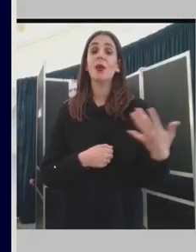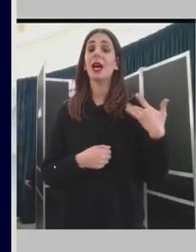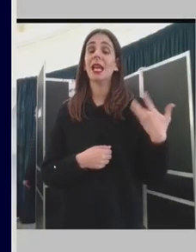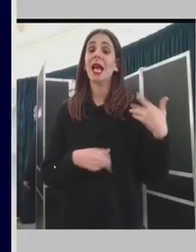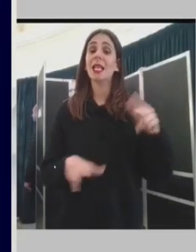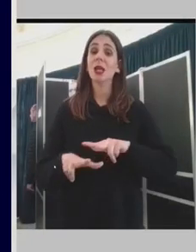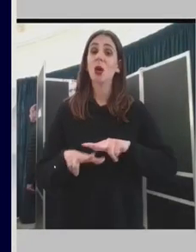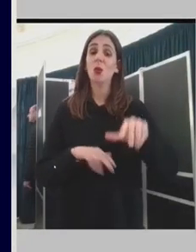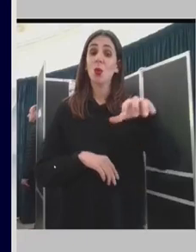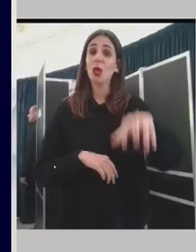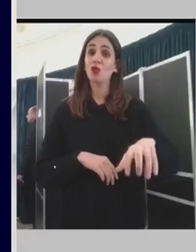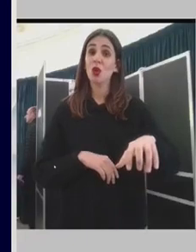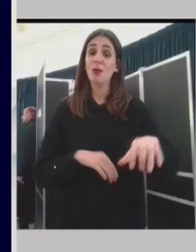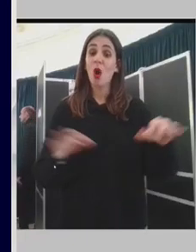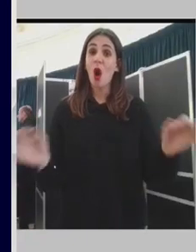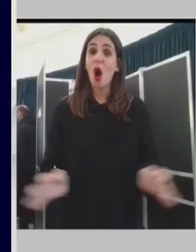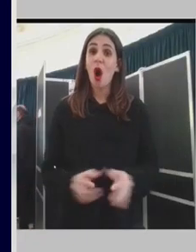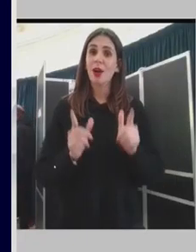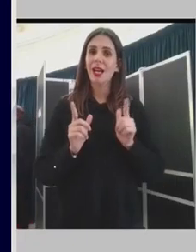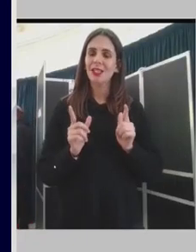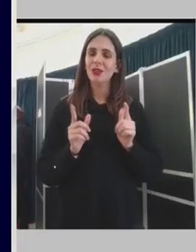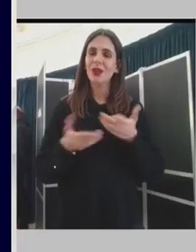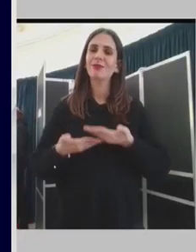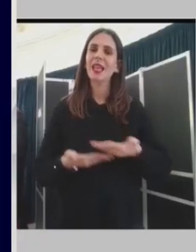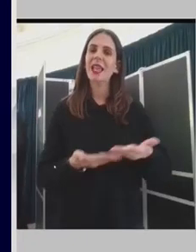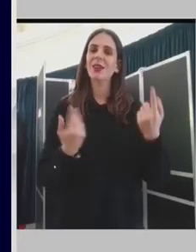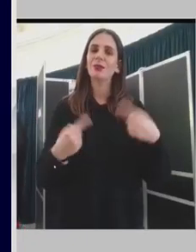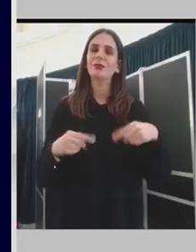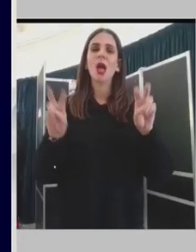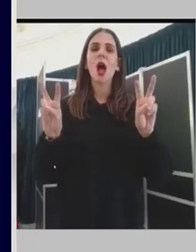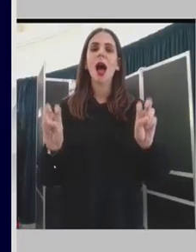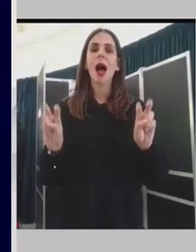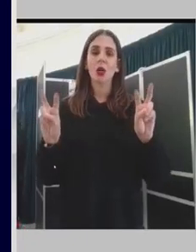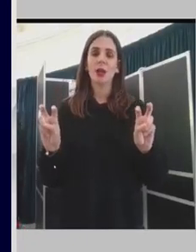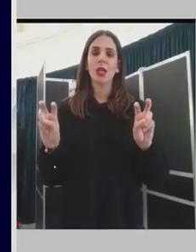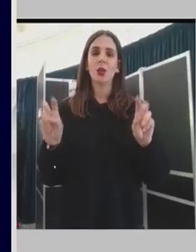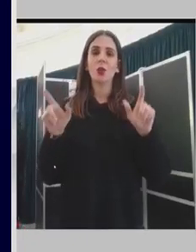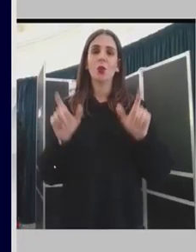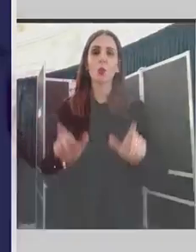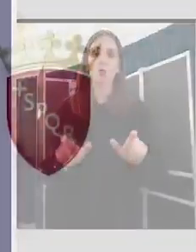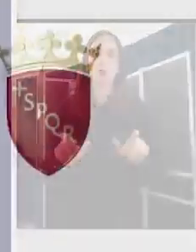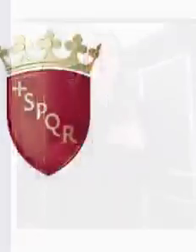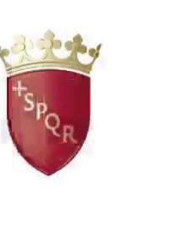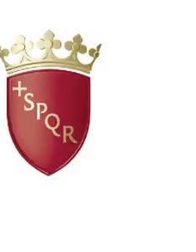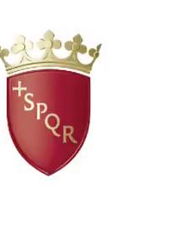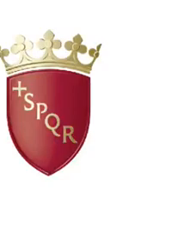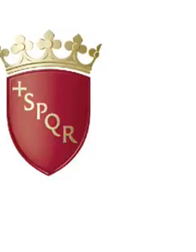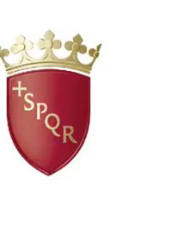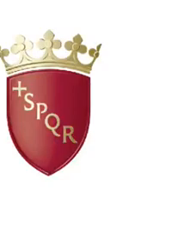questa opportunità e per questo consiglio tematico sulla cultura del primo soccorso. Il